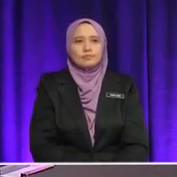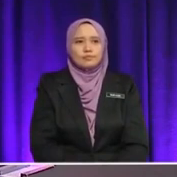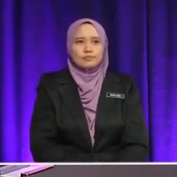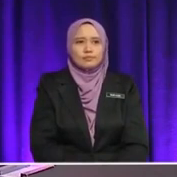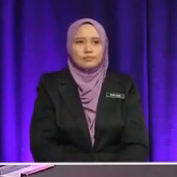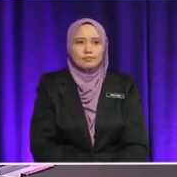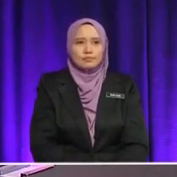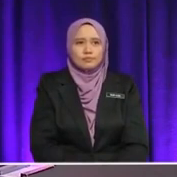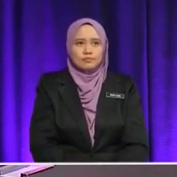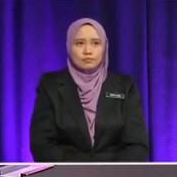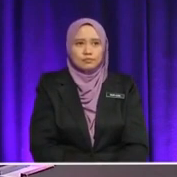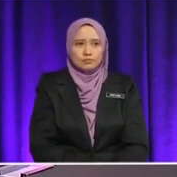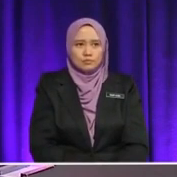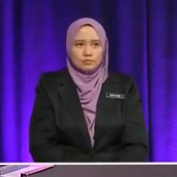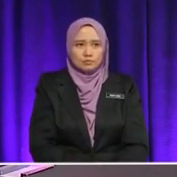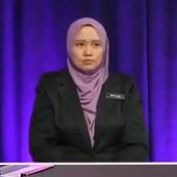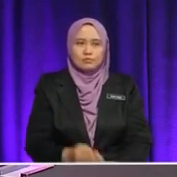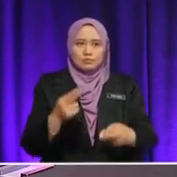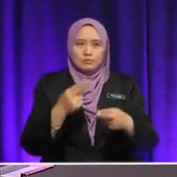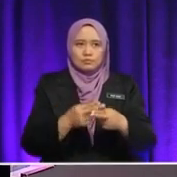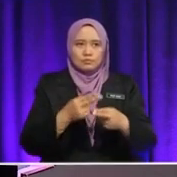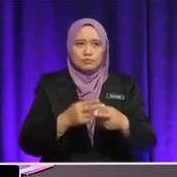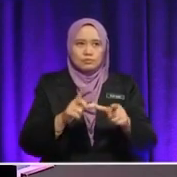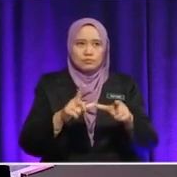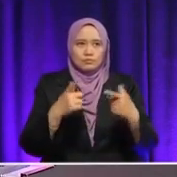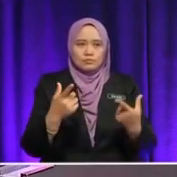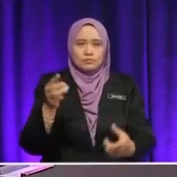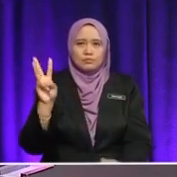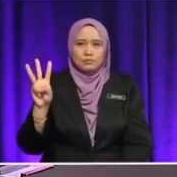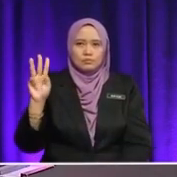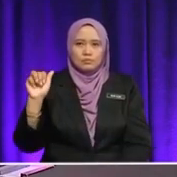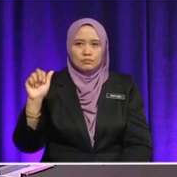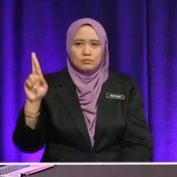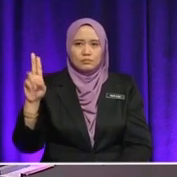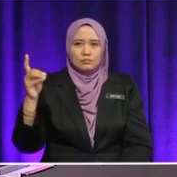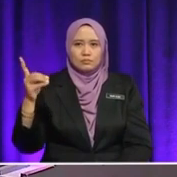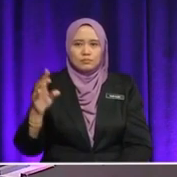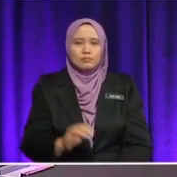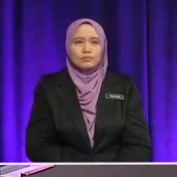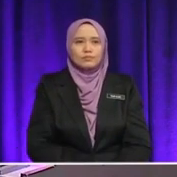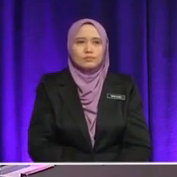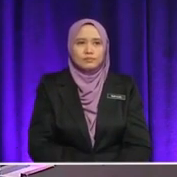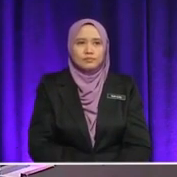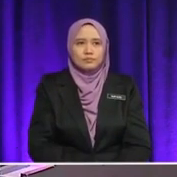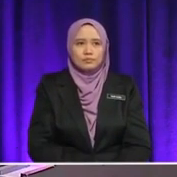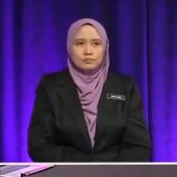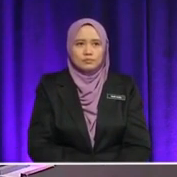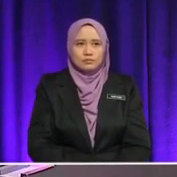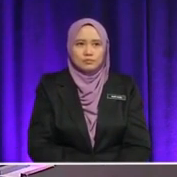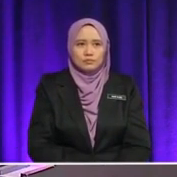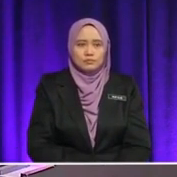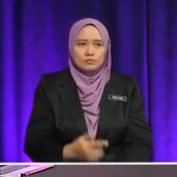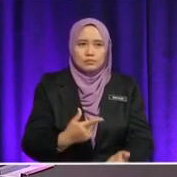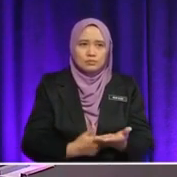kata2 nama lainnya lagi menyebutnya itu untuk kawasan bagi negeri Serawak seterusnya terlihat ada satu lagi lokasi